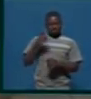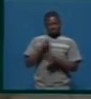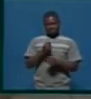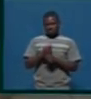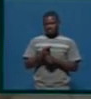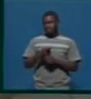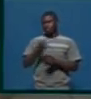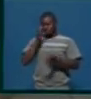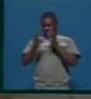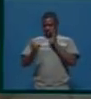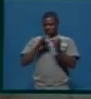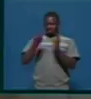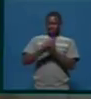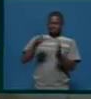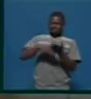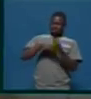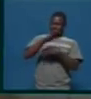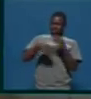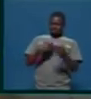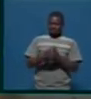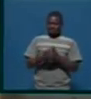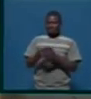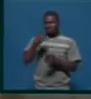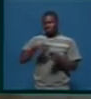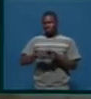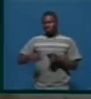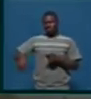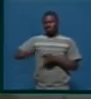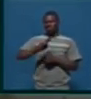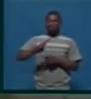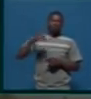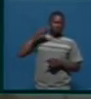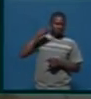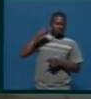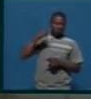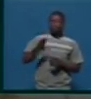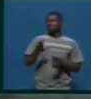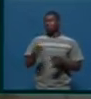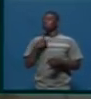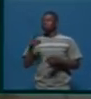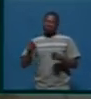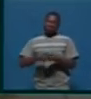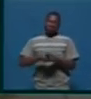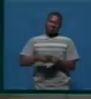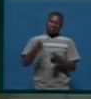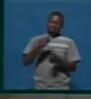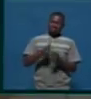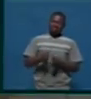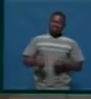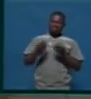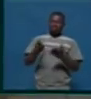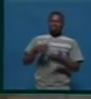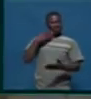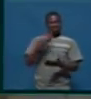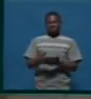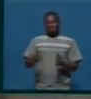était considérée, notamment quand vous émettez un appel, c'était considéré comme une livraison des biens, au même titre que l'eau, l'électricité, le gaz.